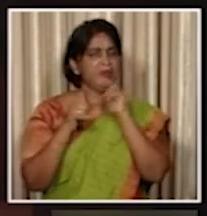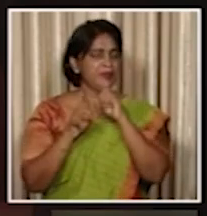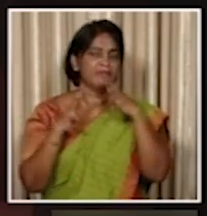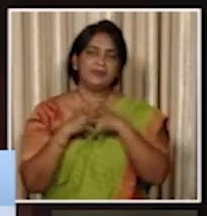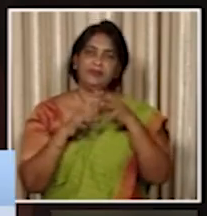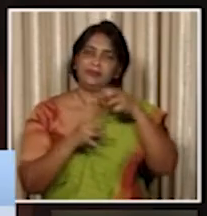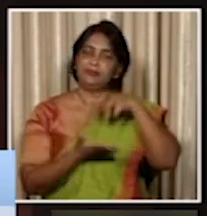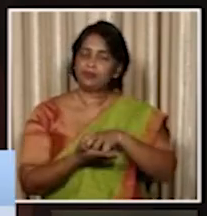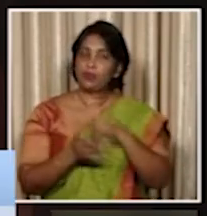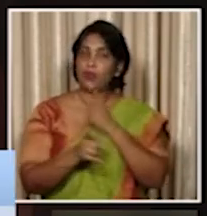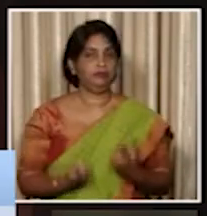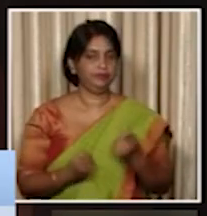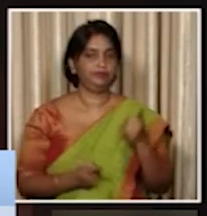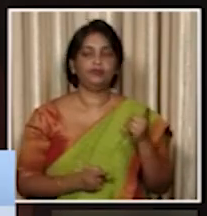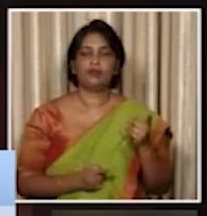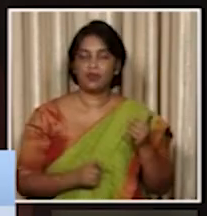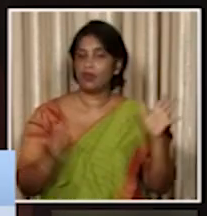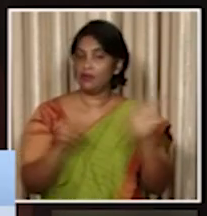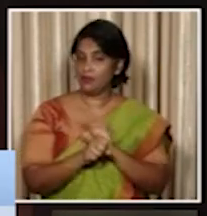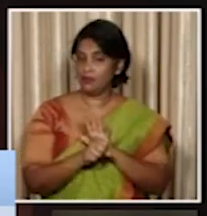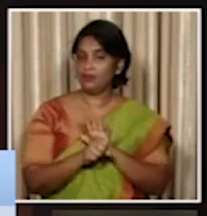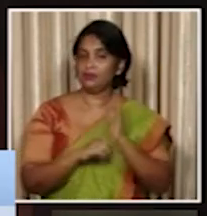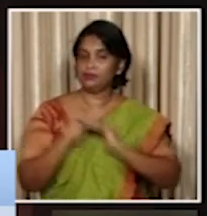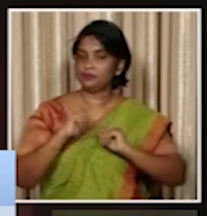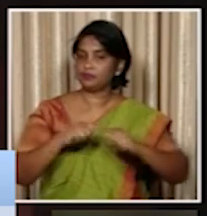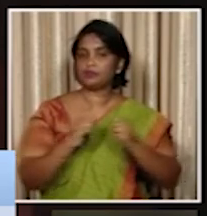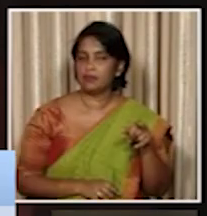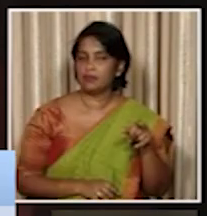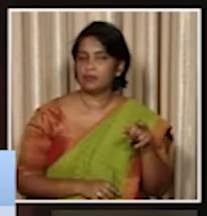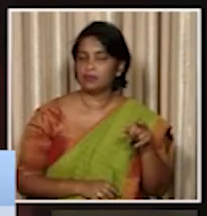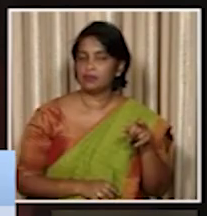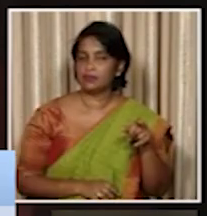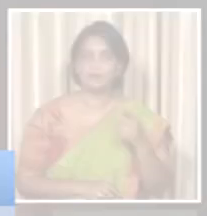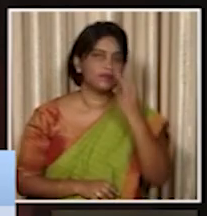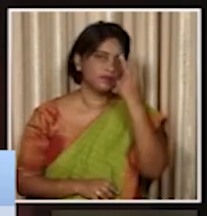බස්නාහිර පළාතේ ගුරු පුරප්පාඩු පිරවීමේ ක්‍රියාවලිය ආරම්භ කරලා තිබෙනවා.